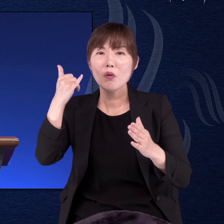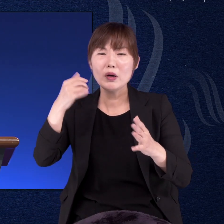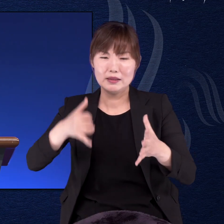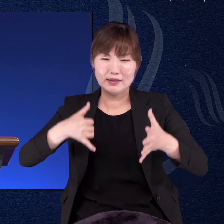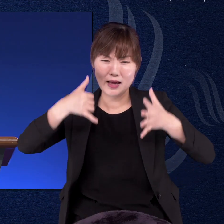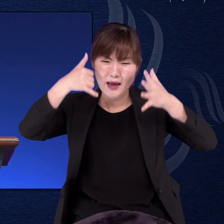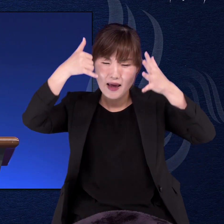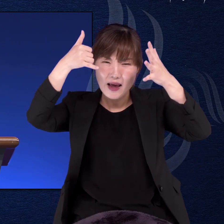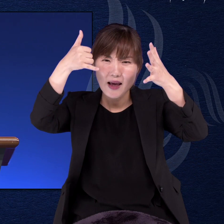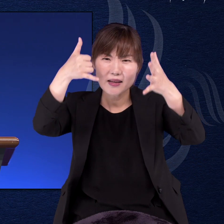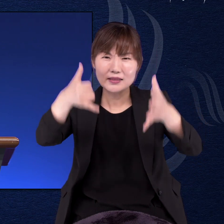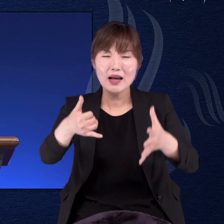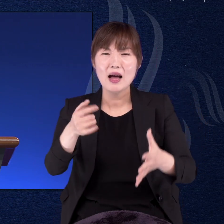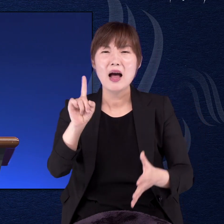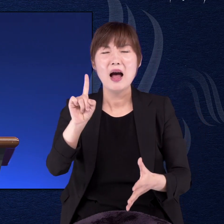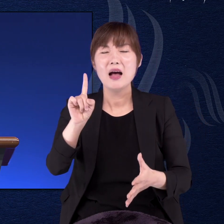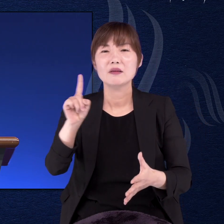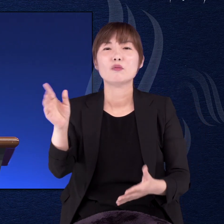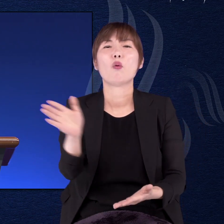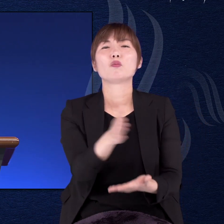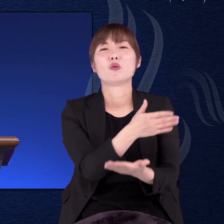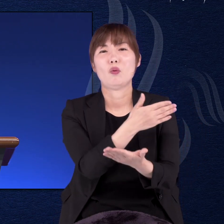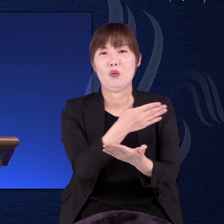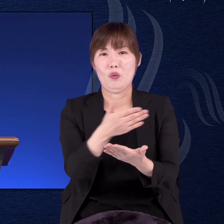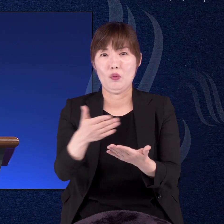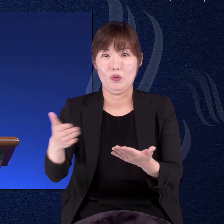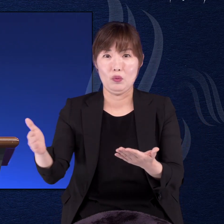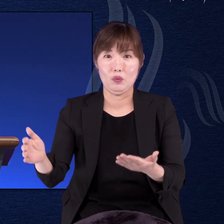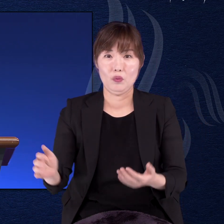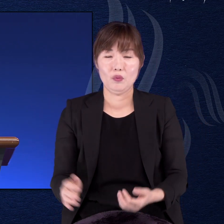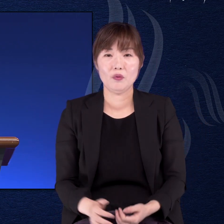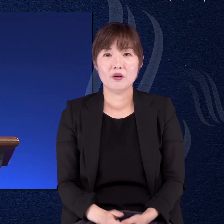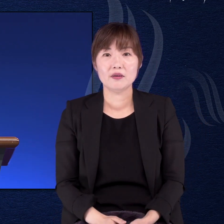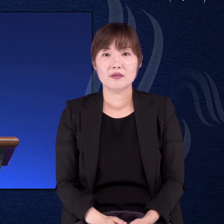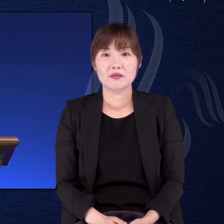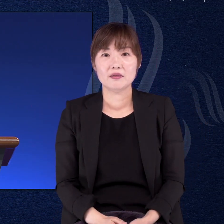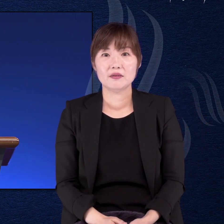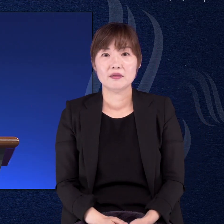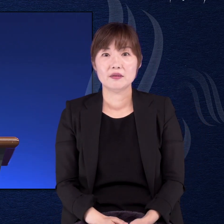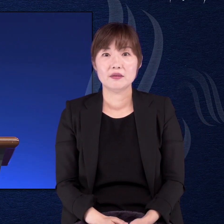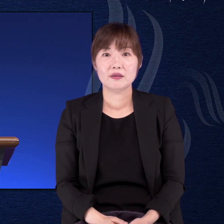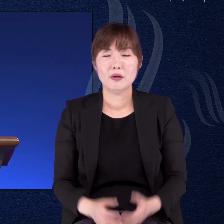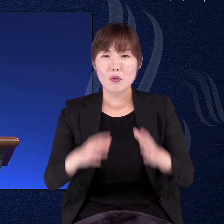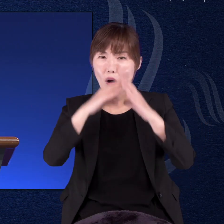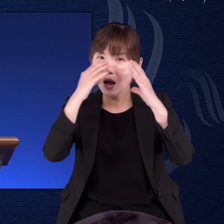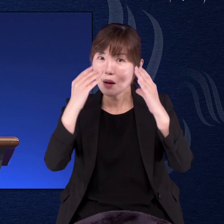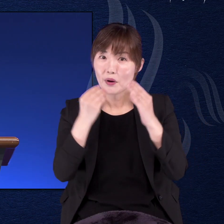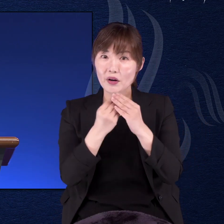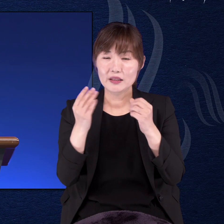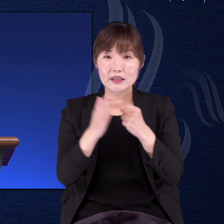하나님은 우리가 완벽해서, 제자들을 완벽해서 뽑으신 게 아닌 것처럼 우리가 완벽해서 부모로 만드신 게 아니라